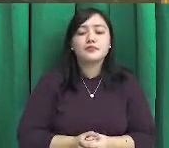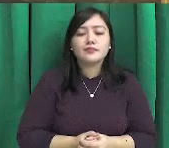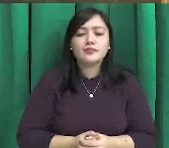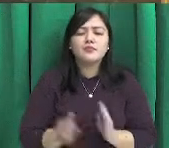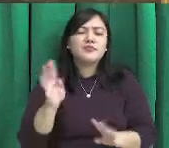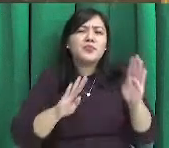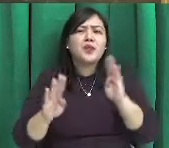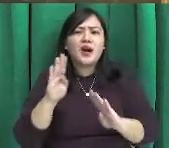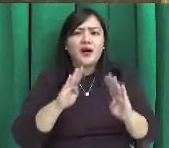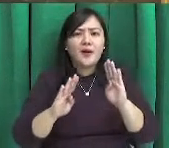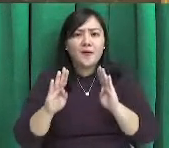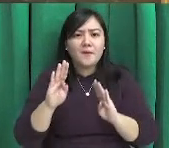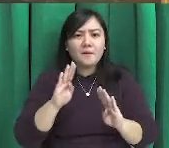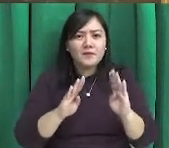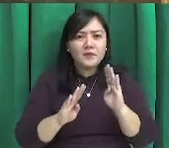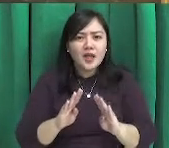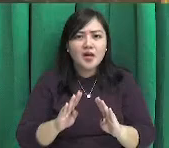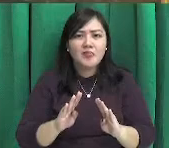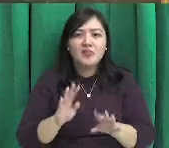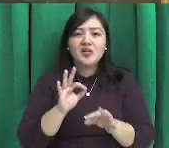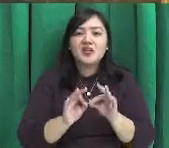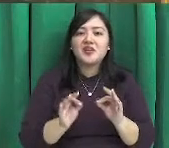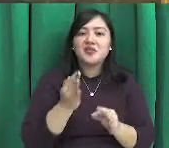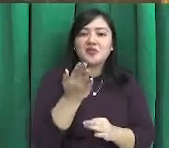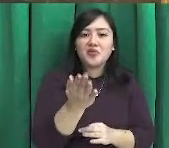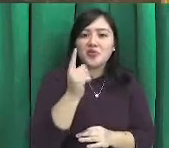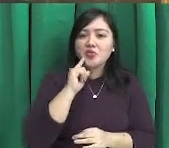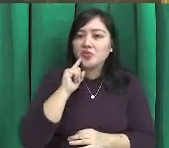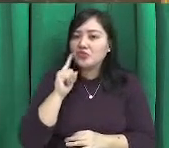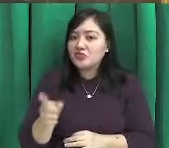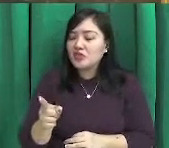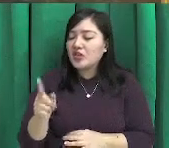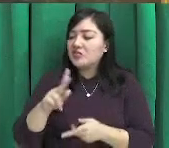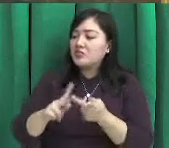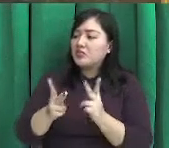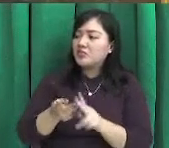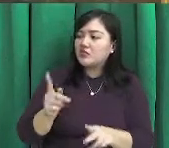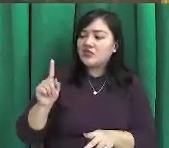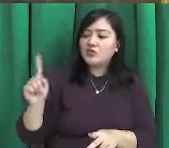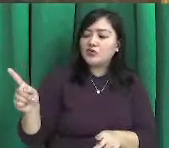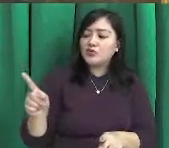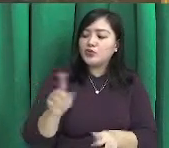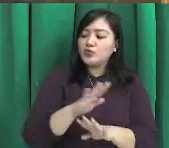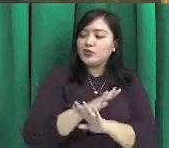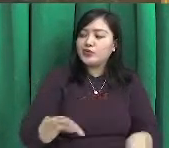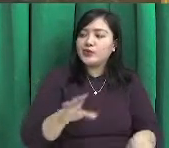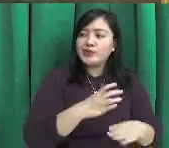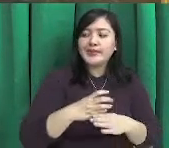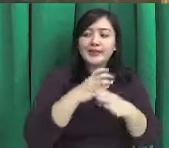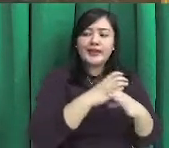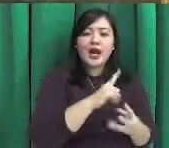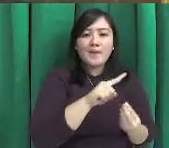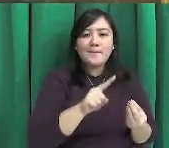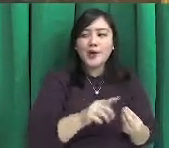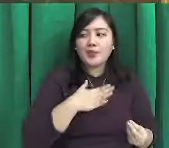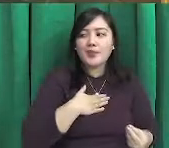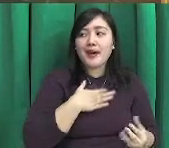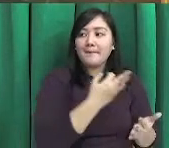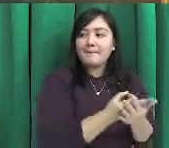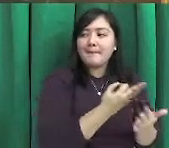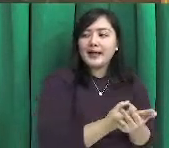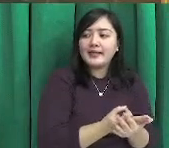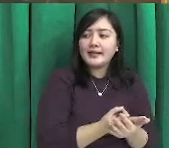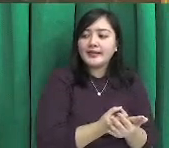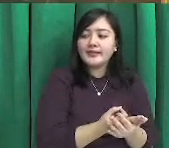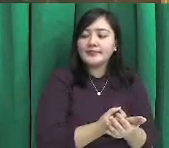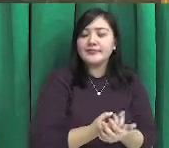na wala kang pakialam sa pera ko. Oy, sana hindi ka na nag-asawa. Pera mo pala yan. Minsan naman,